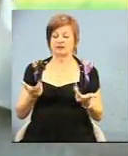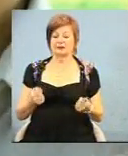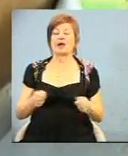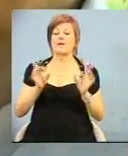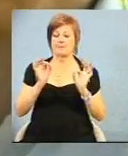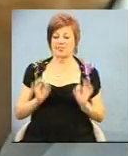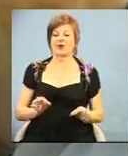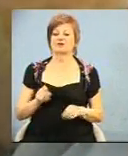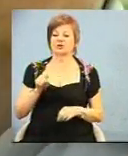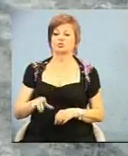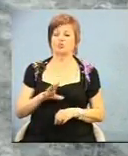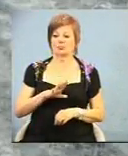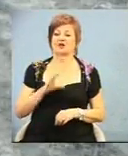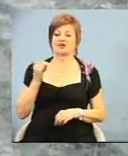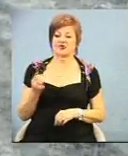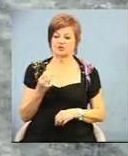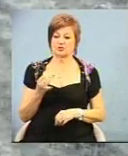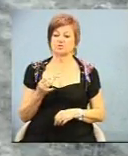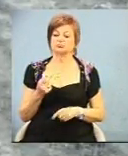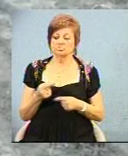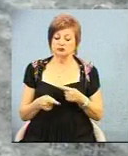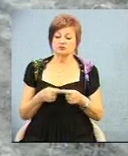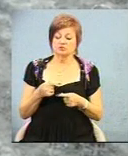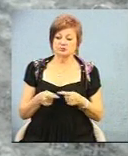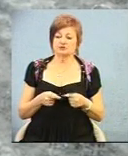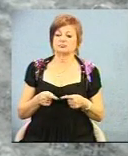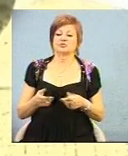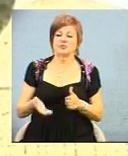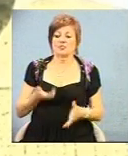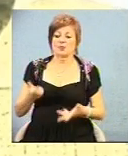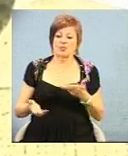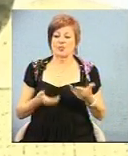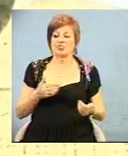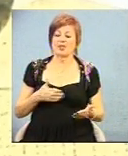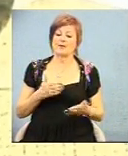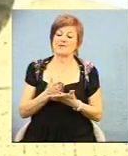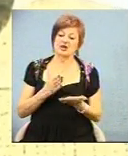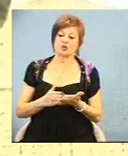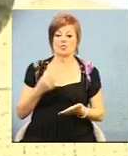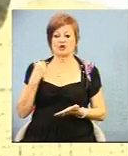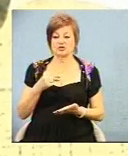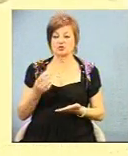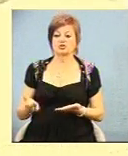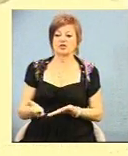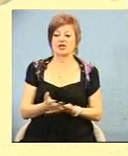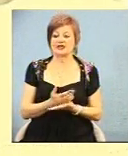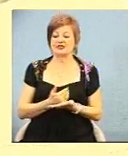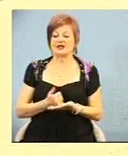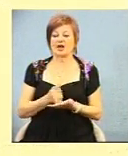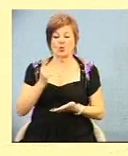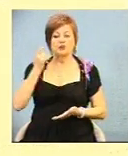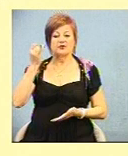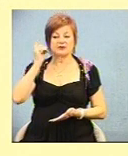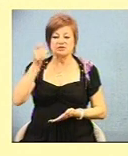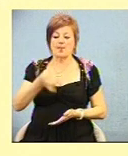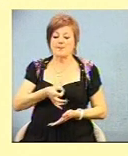воно і було дійсно в історії. Шар за шаром археологи, волонтери із Запоріжжя та Мелітополя знімають цілі пласти історії. Знайдені